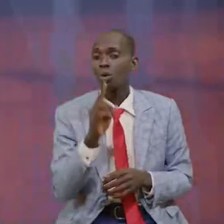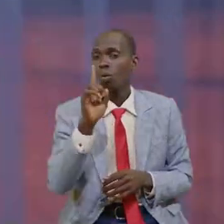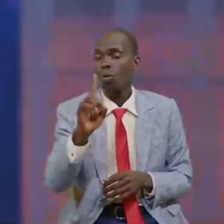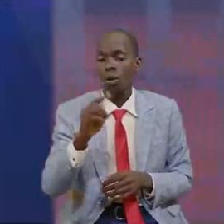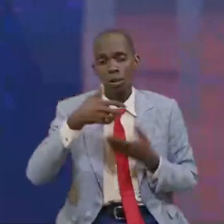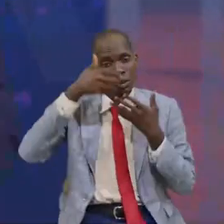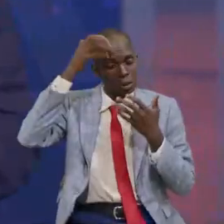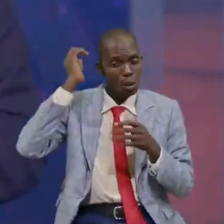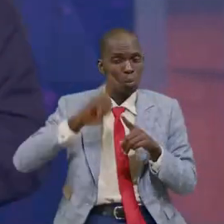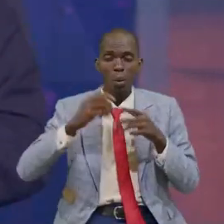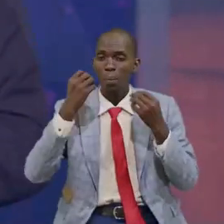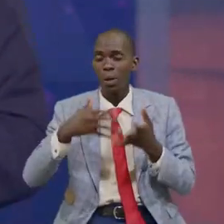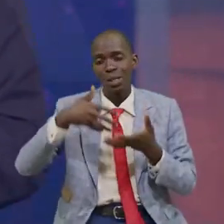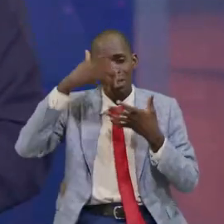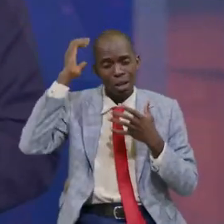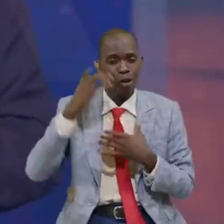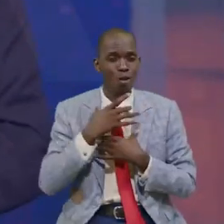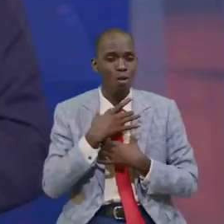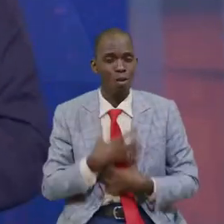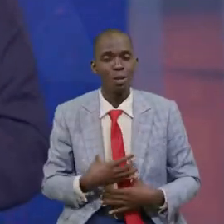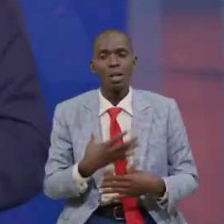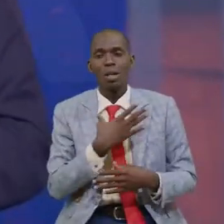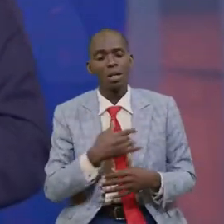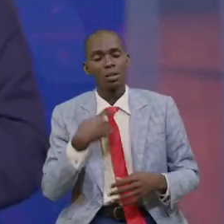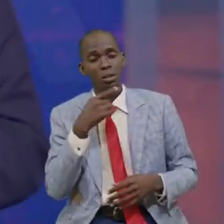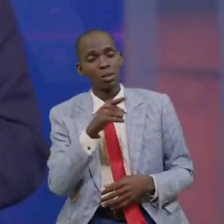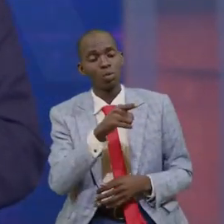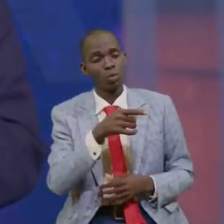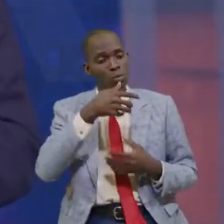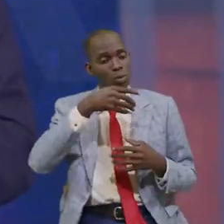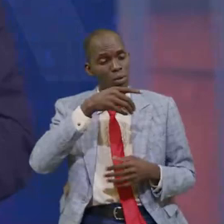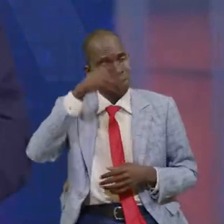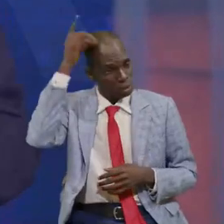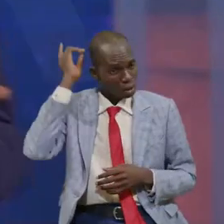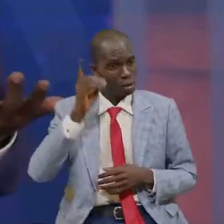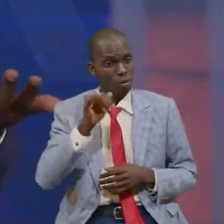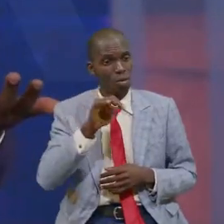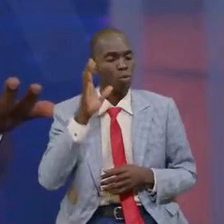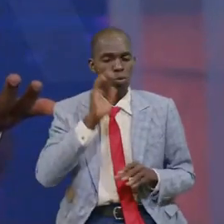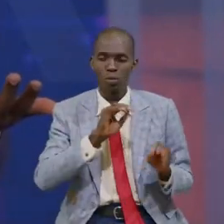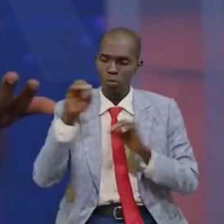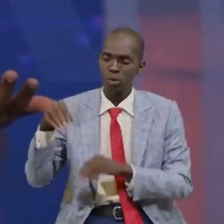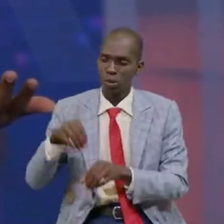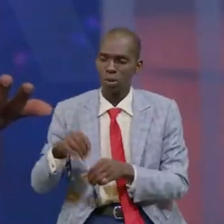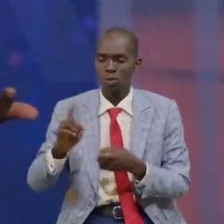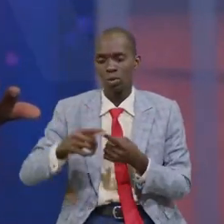affamés. Et on dit, nous allons te jeter dans la fosse aux lions. Il dit, allez-y, je